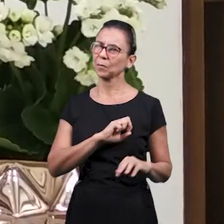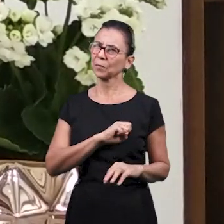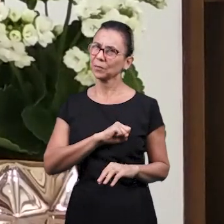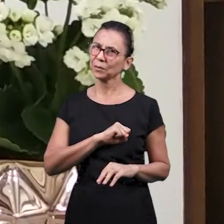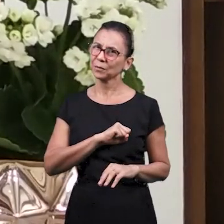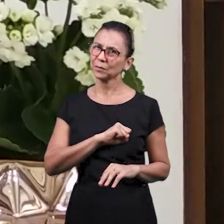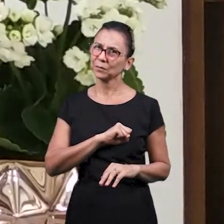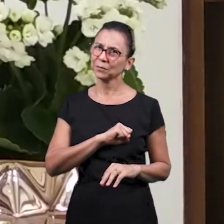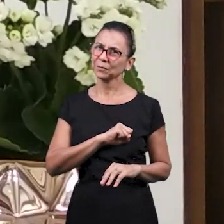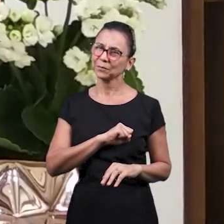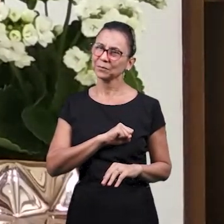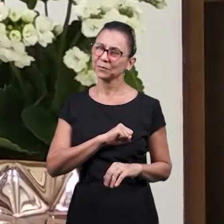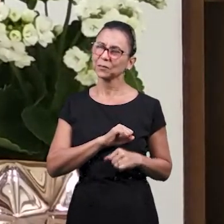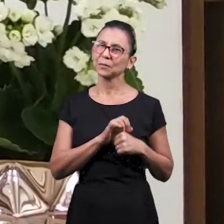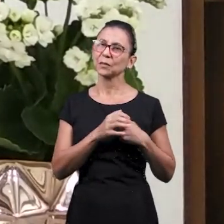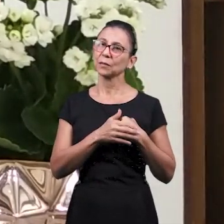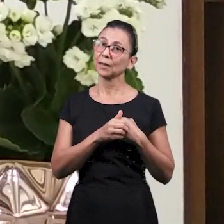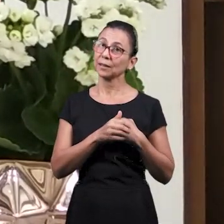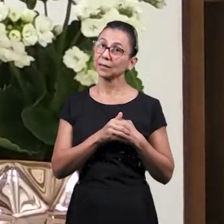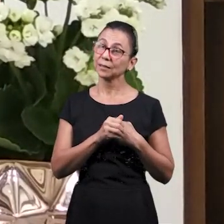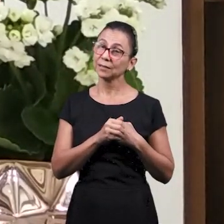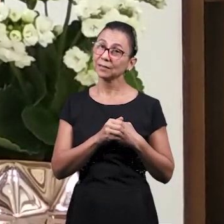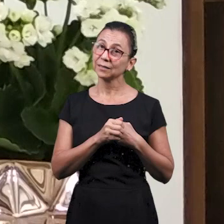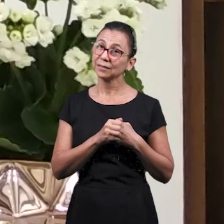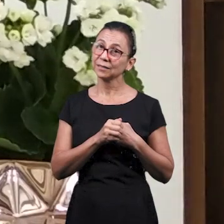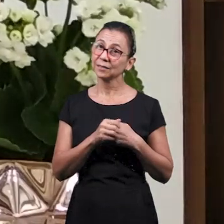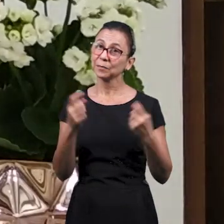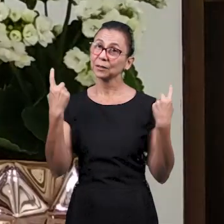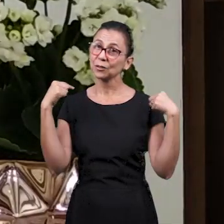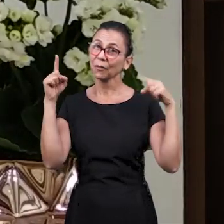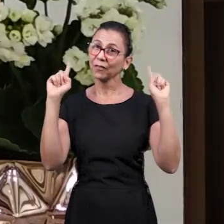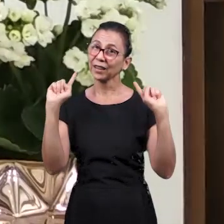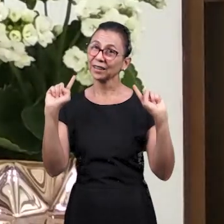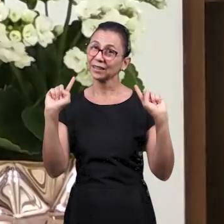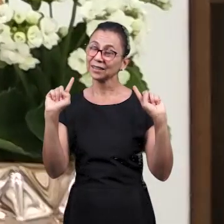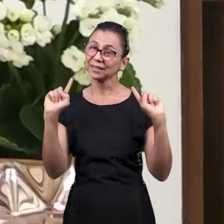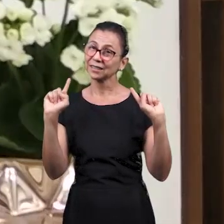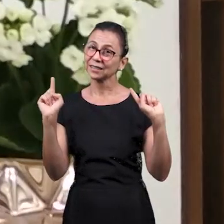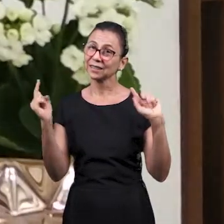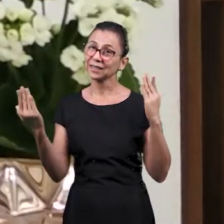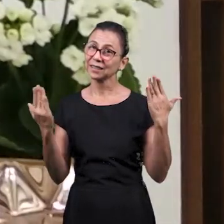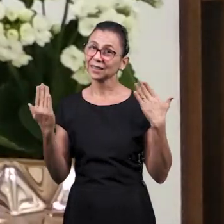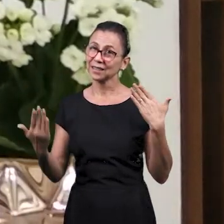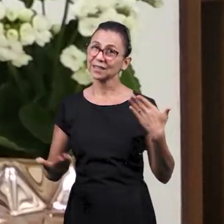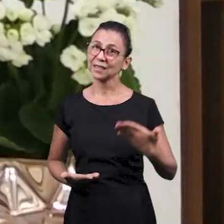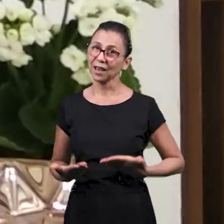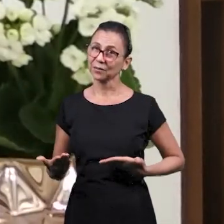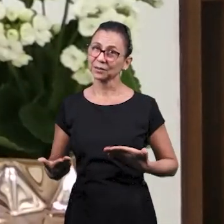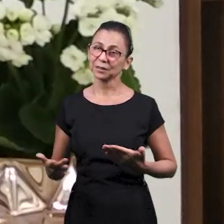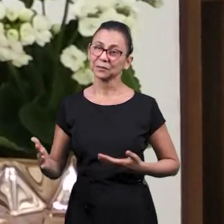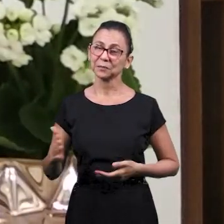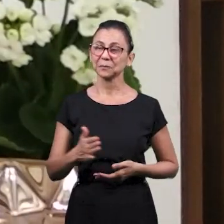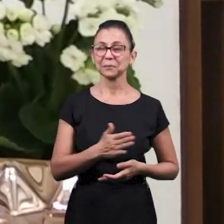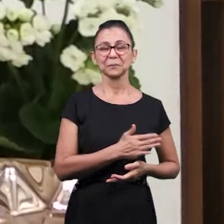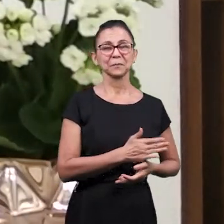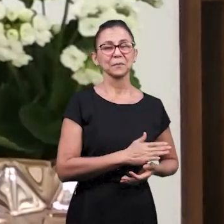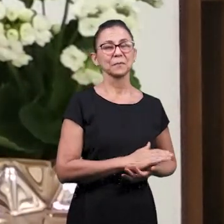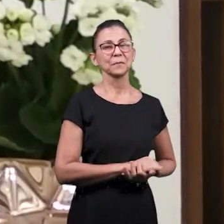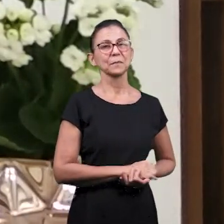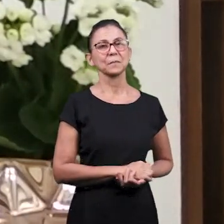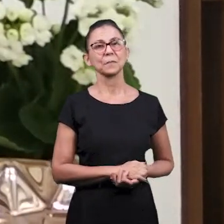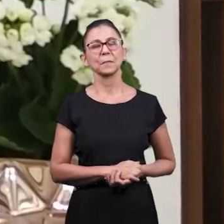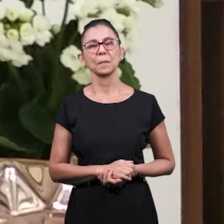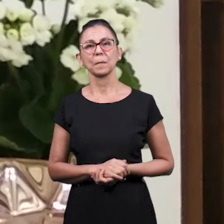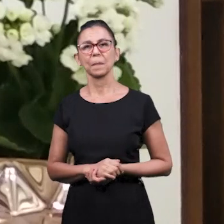заботу к своим овцам, к своим стадам. И в этот момент мы подошли к концу.